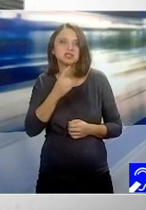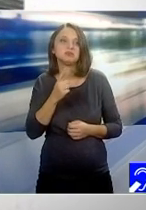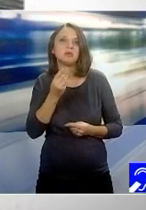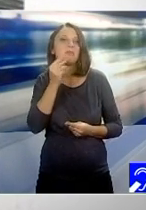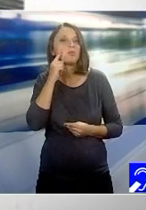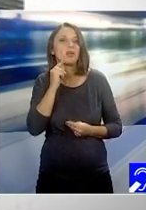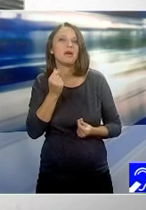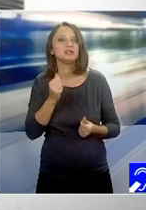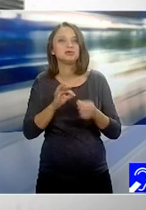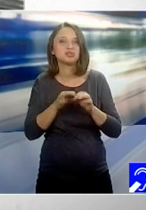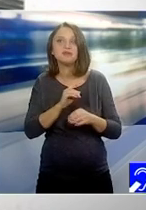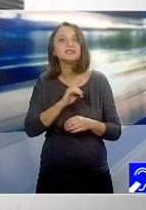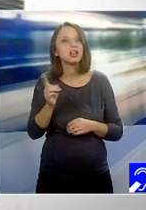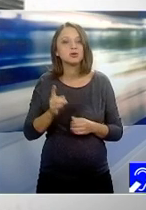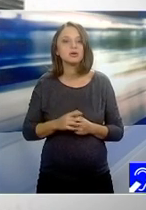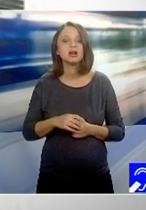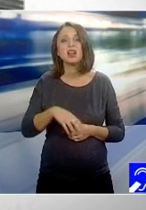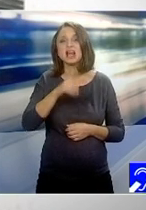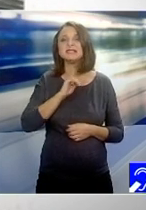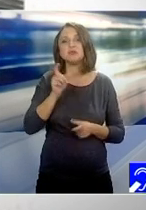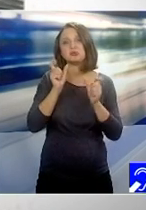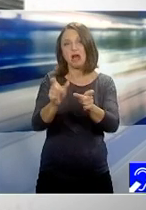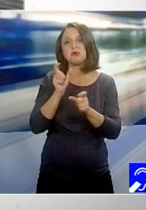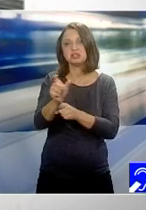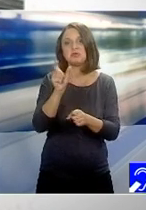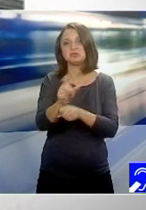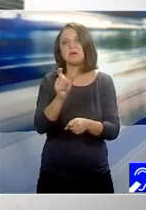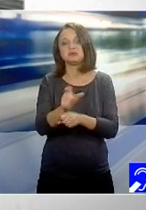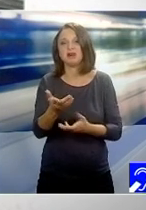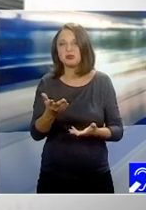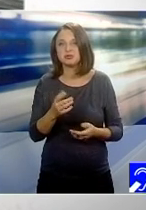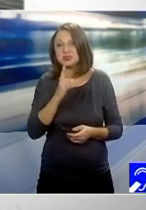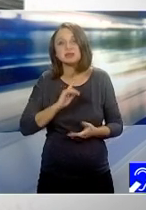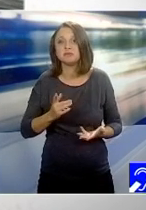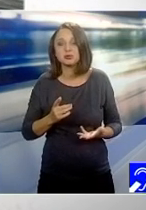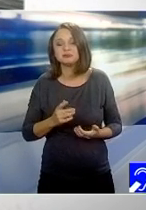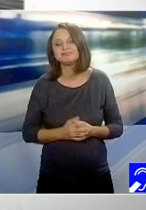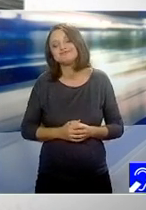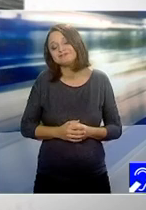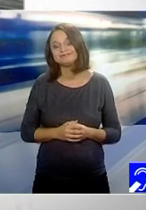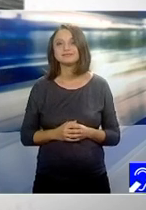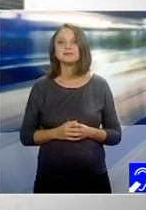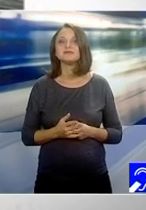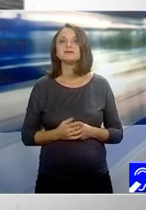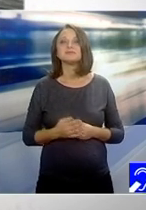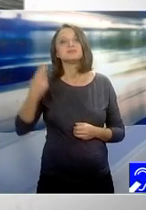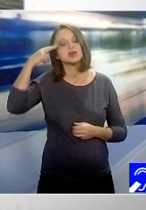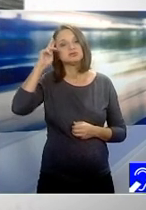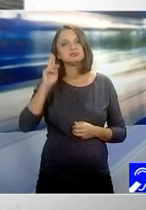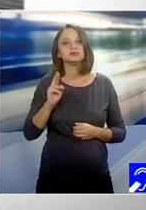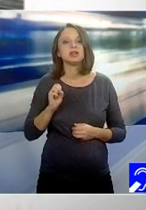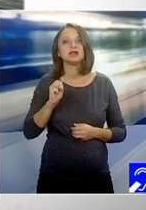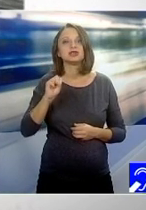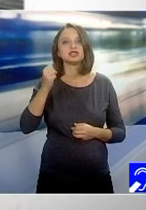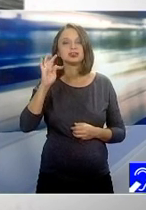îndulciți situația, e simplu să aduceți acuzații. Eu vă spun că rezultatele sunt și cifrele. Vă așteptăm, domnule Ștețco,